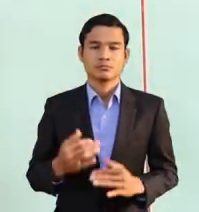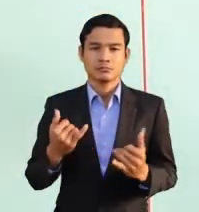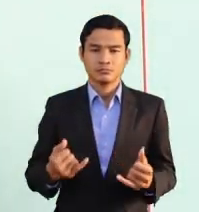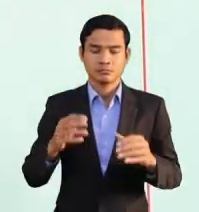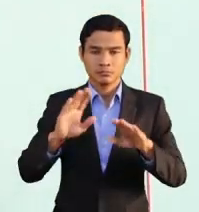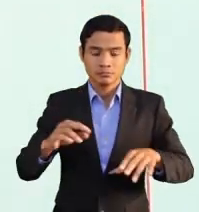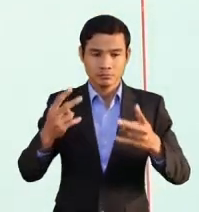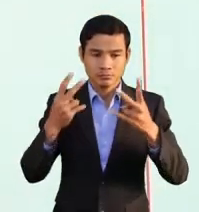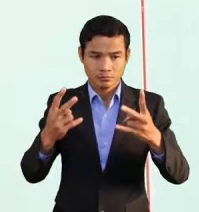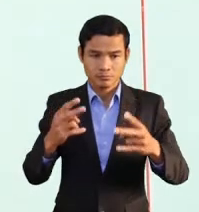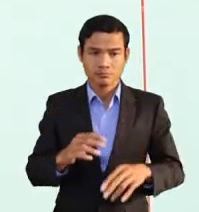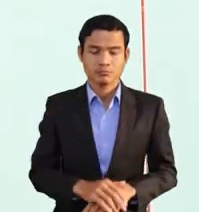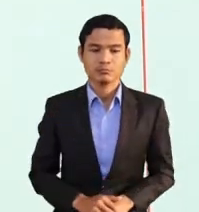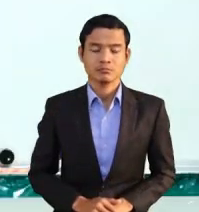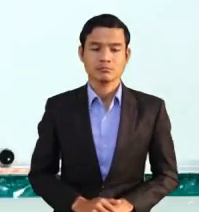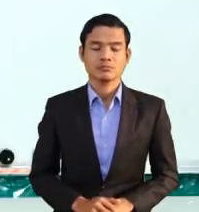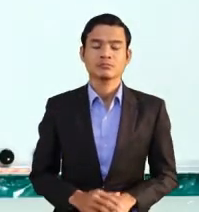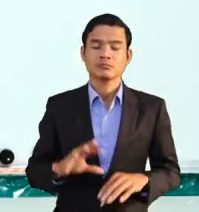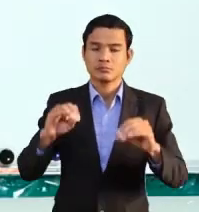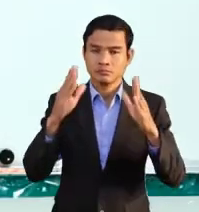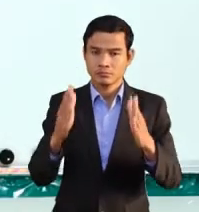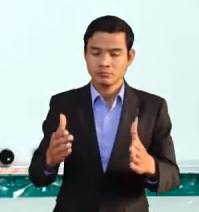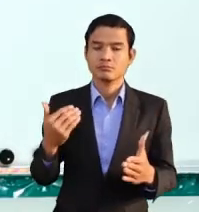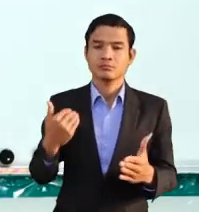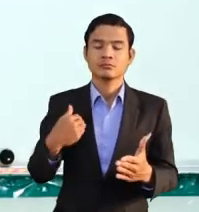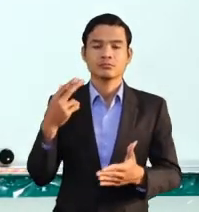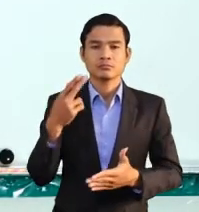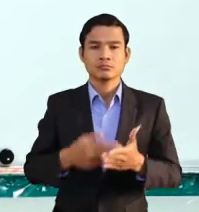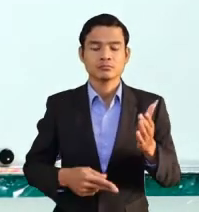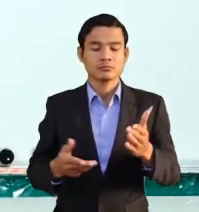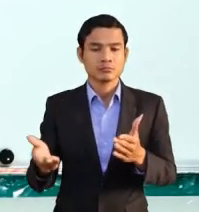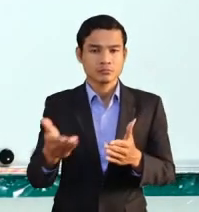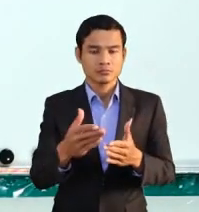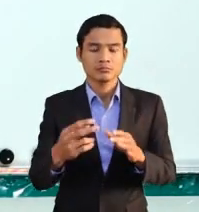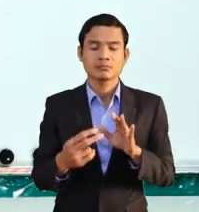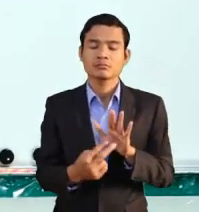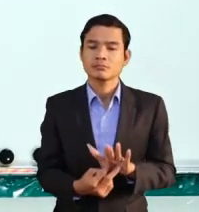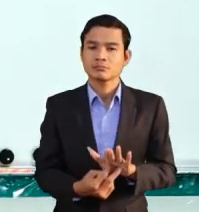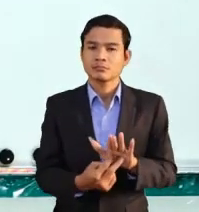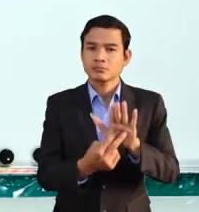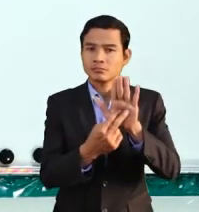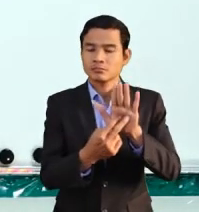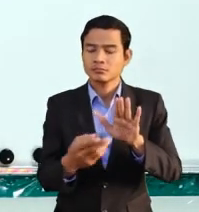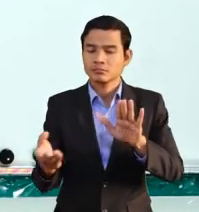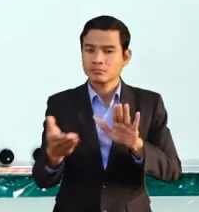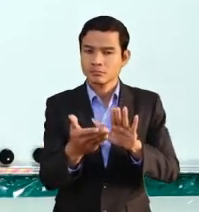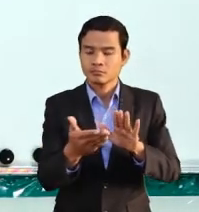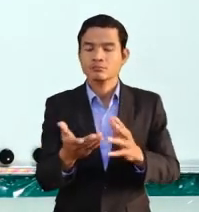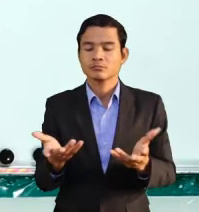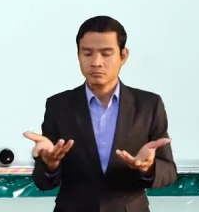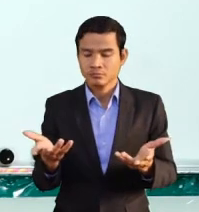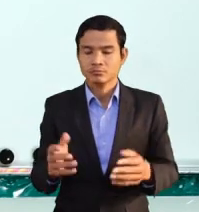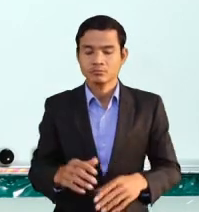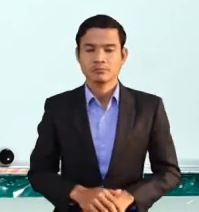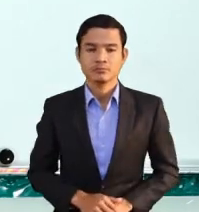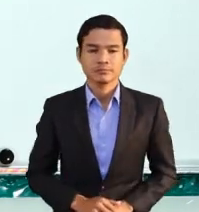mơ thả ta mẹ cứ nâng miên ở với dột mọc bằng hai con tiết ạ cha nè khu miên